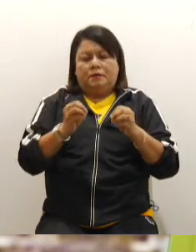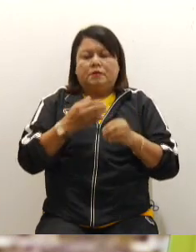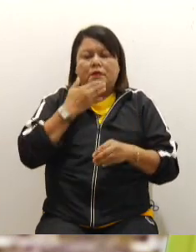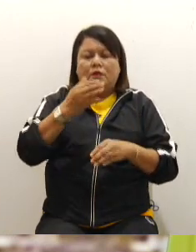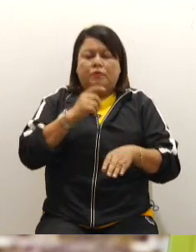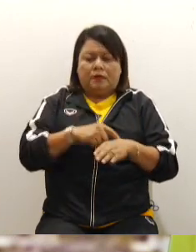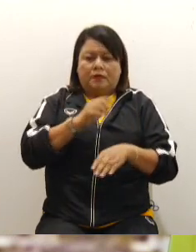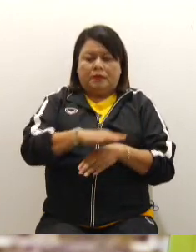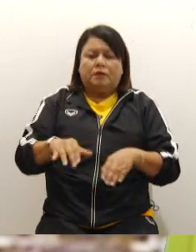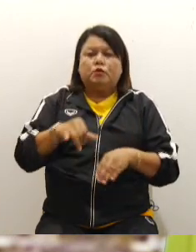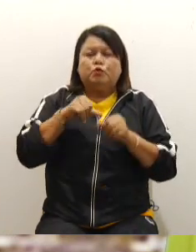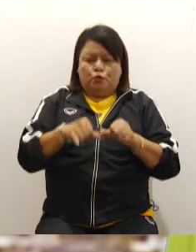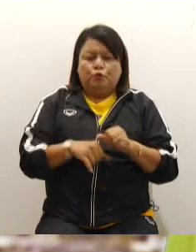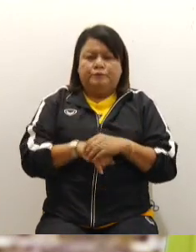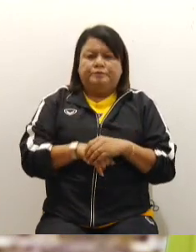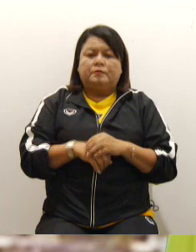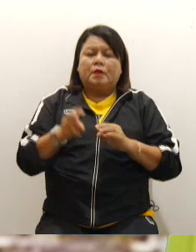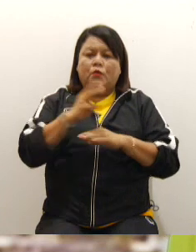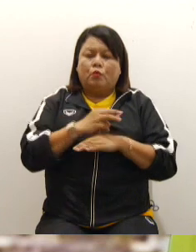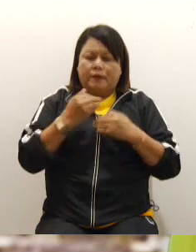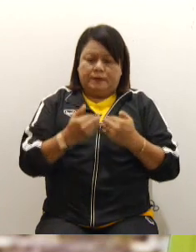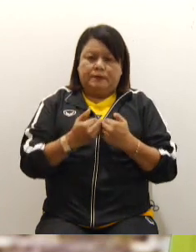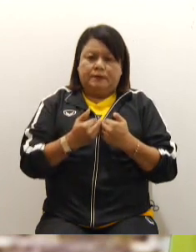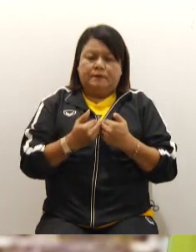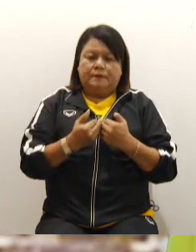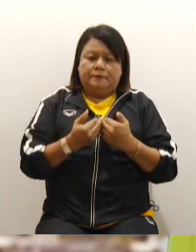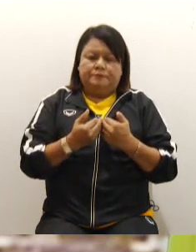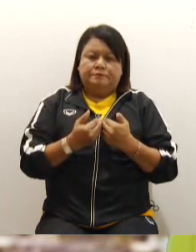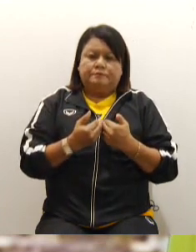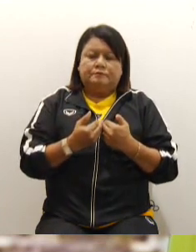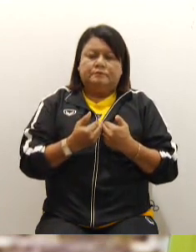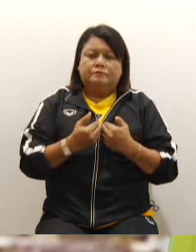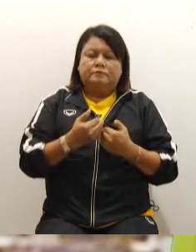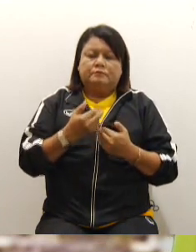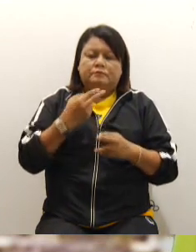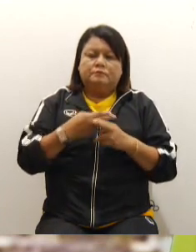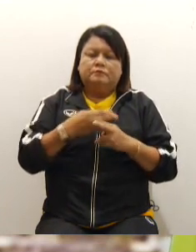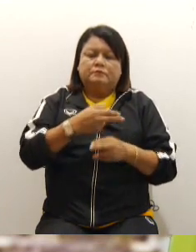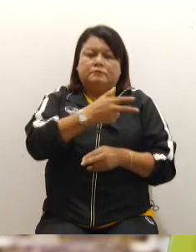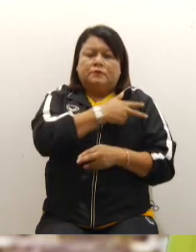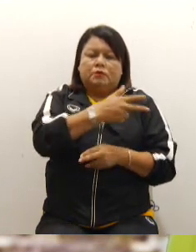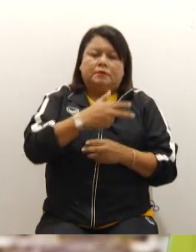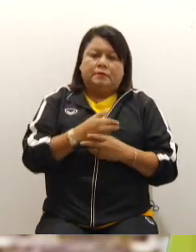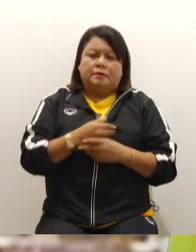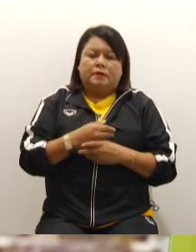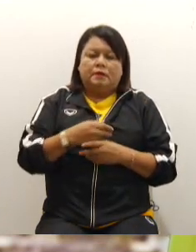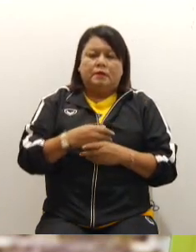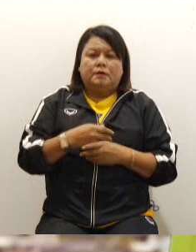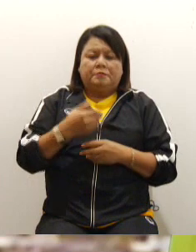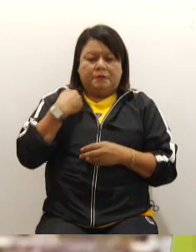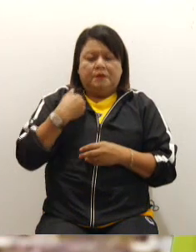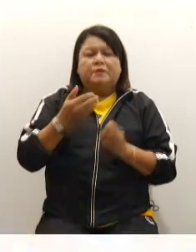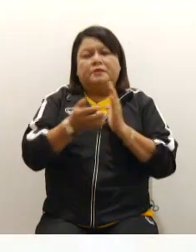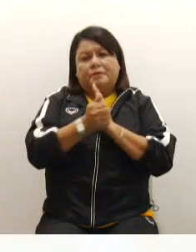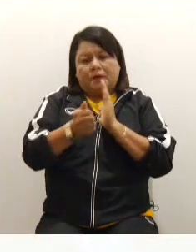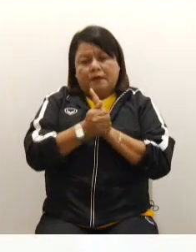ๆอยู่กับเรานะครับซึ่งในวันนี้เนี่ยเราได้รับความกรุณาจากท่านดร.ประภัยพิษเทอร์ไนนะครับซึ่งท่านเป็นผู้ที่มีประสบ